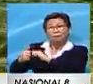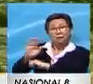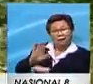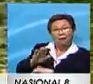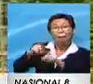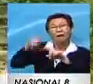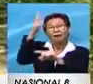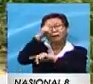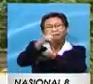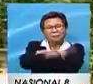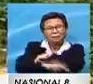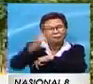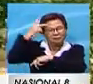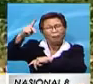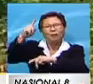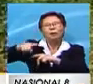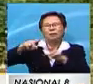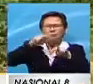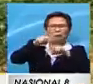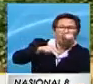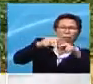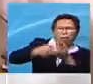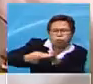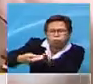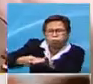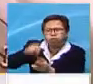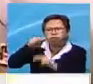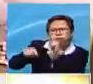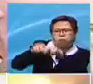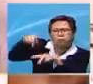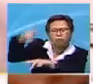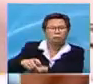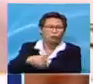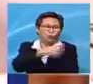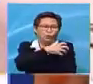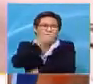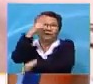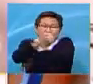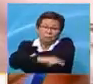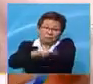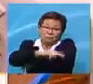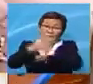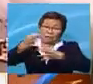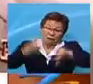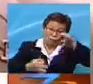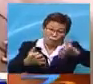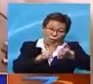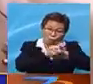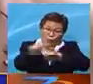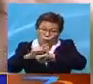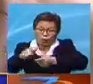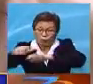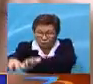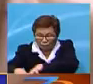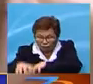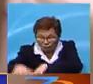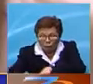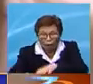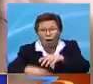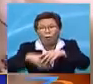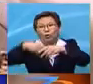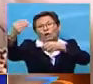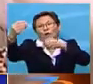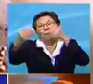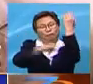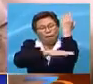Kerajaan Negeri perlu memantau rundingan tersebut. Ini kuasa Kerajaan Negeri. kalau nak meluluskan kawasan pertanian untuk dikeluarkan